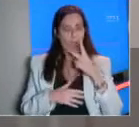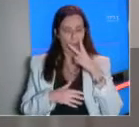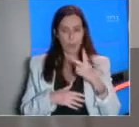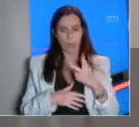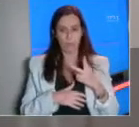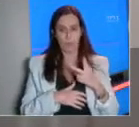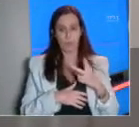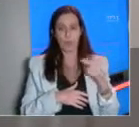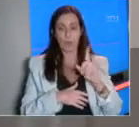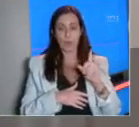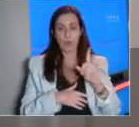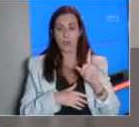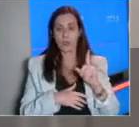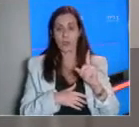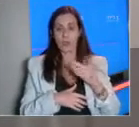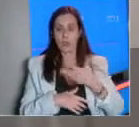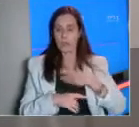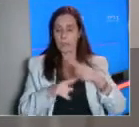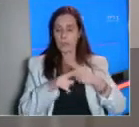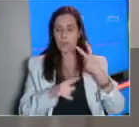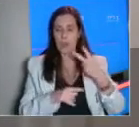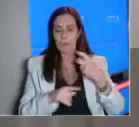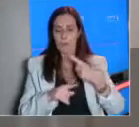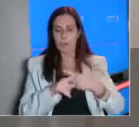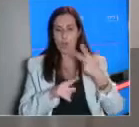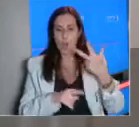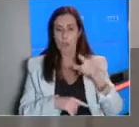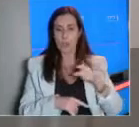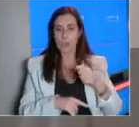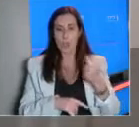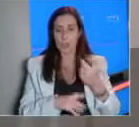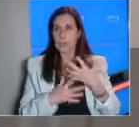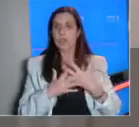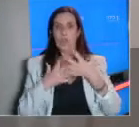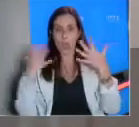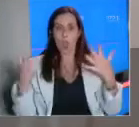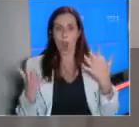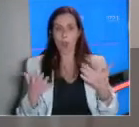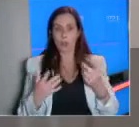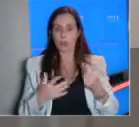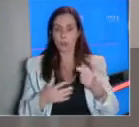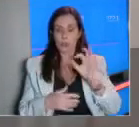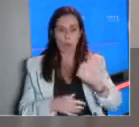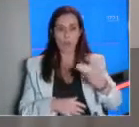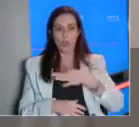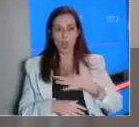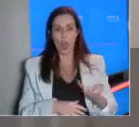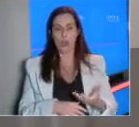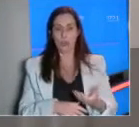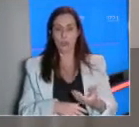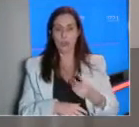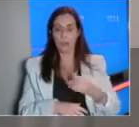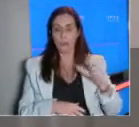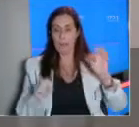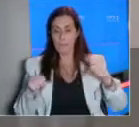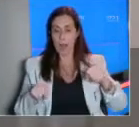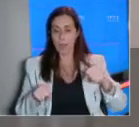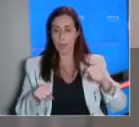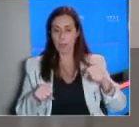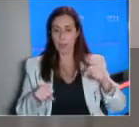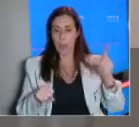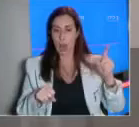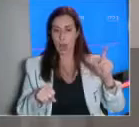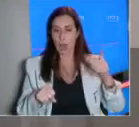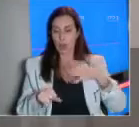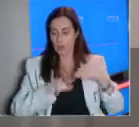ראינו שמי שעמד על דעתו קיבל פי 2-3 כסף. עכשיו מדובר בכסף ענק, בכסף שלך ושלי. יוני. ואם יצחק תשובה רוצה כל